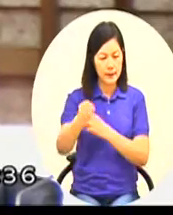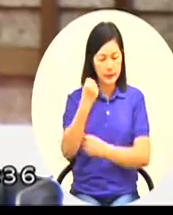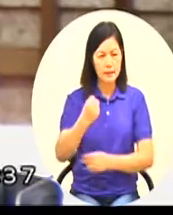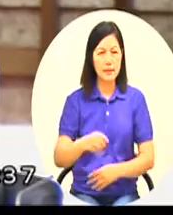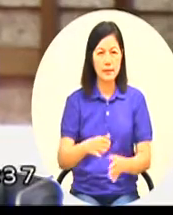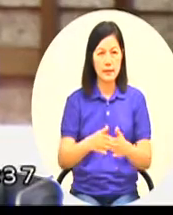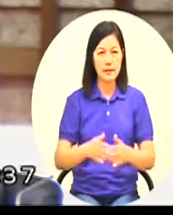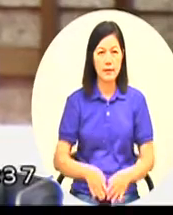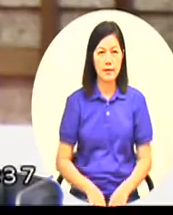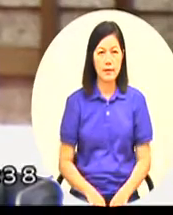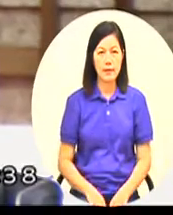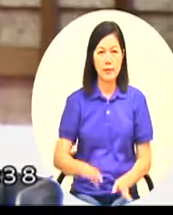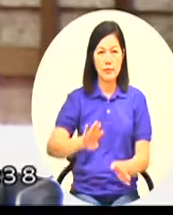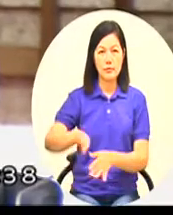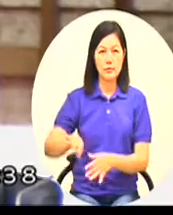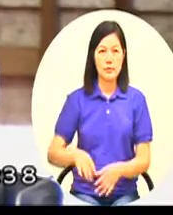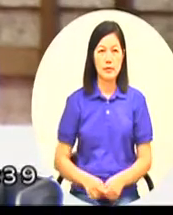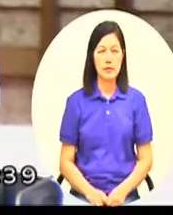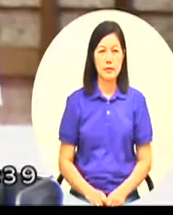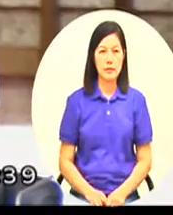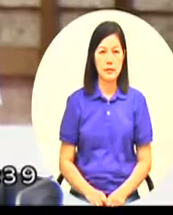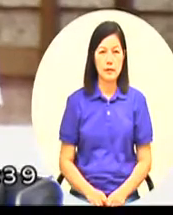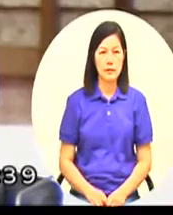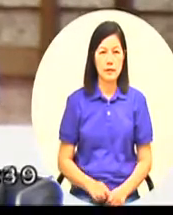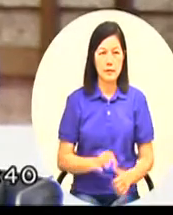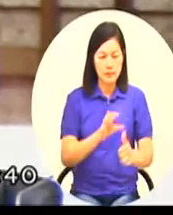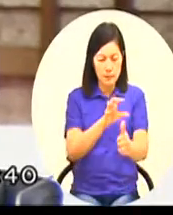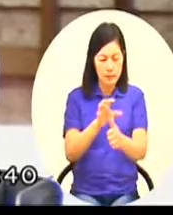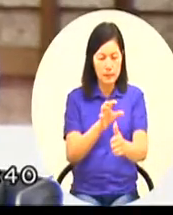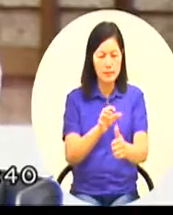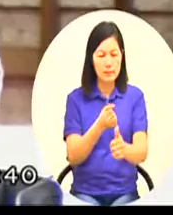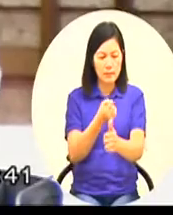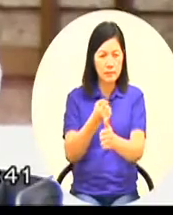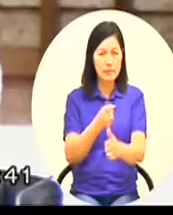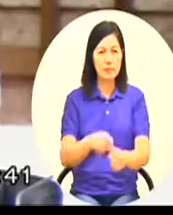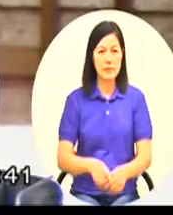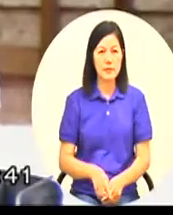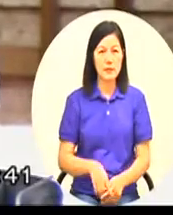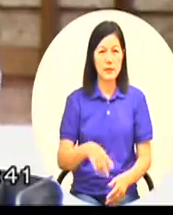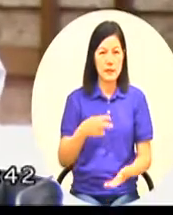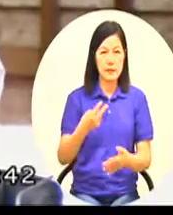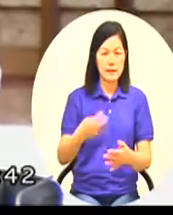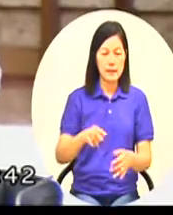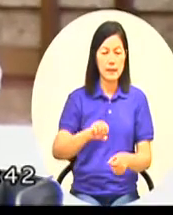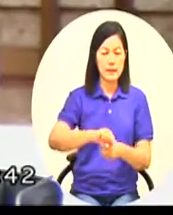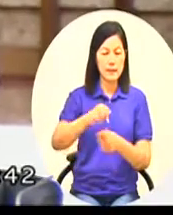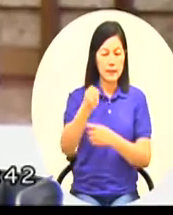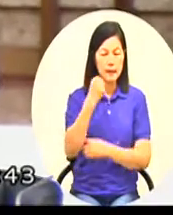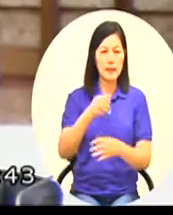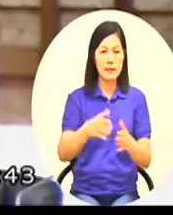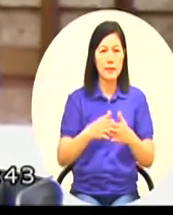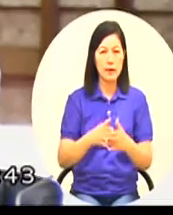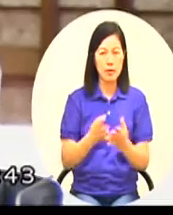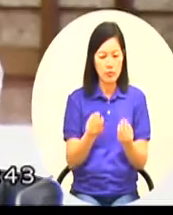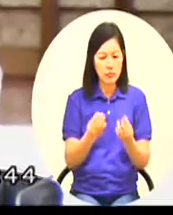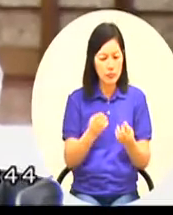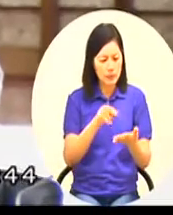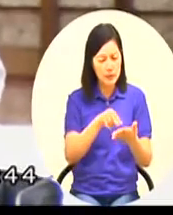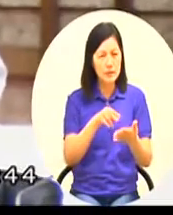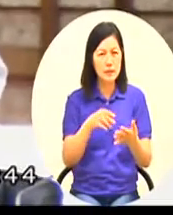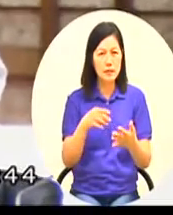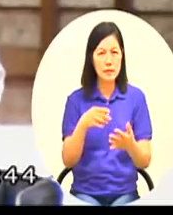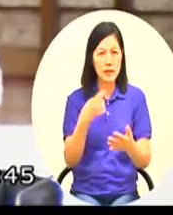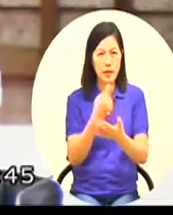啊，除了强力风行之外，还要再加强这个数字，造成每一年我们这个